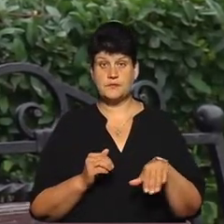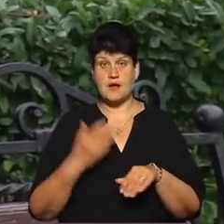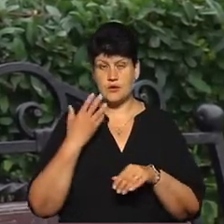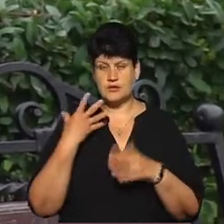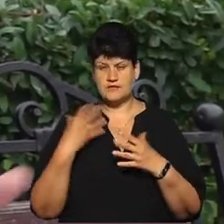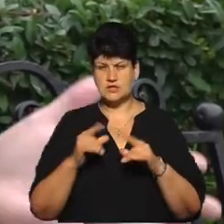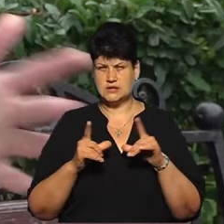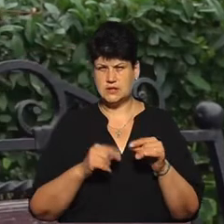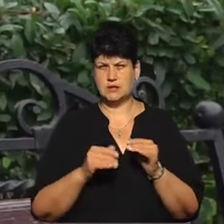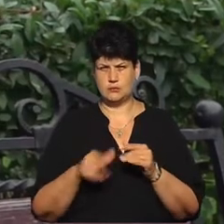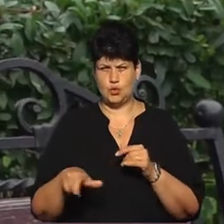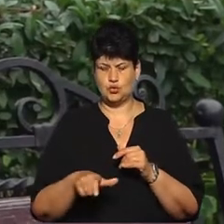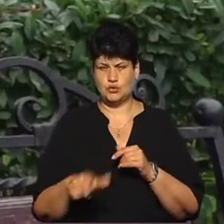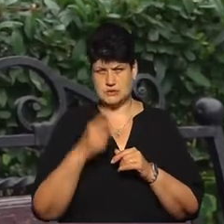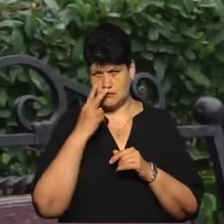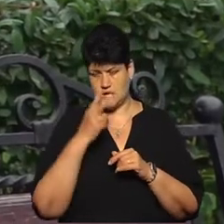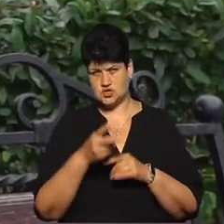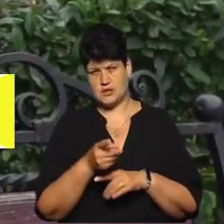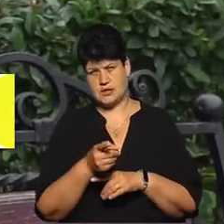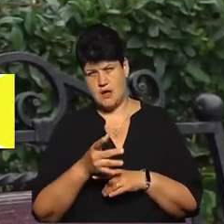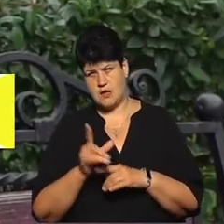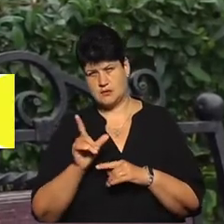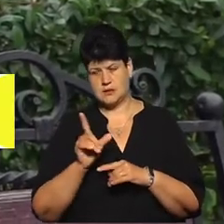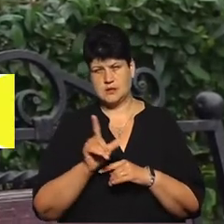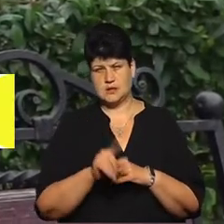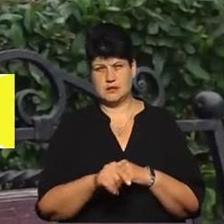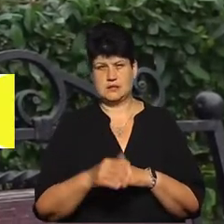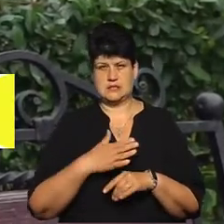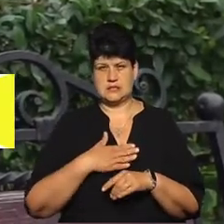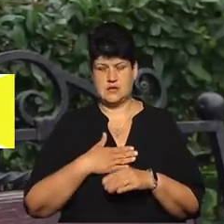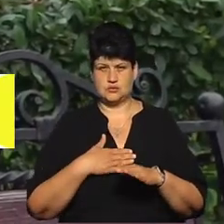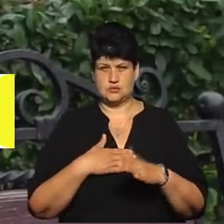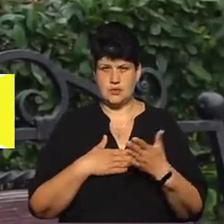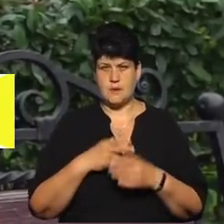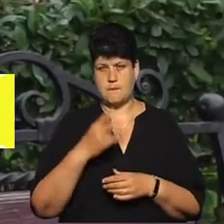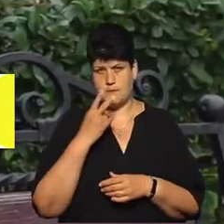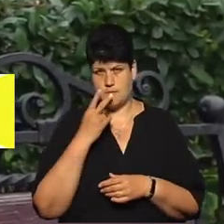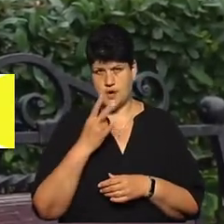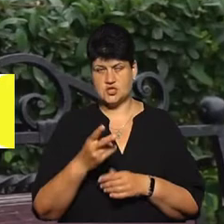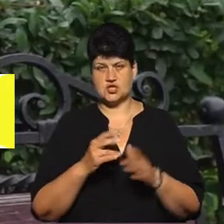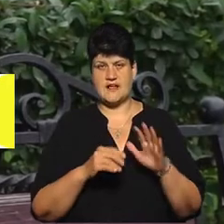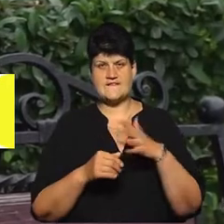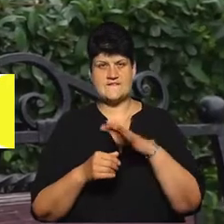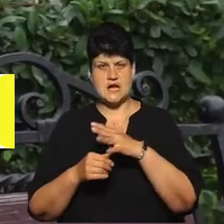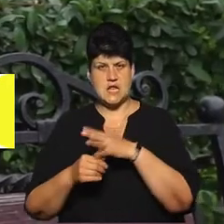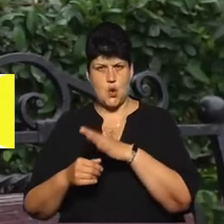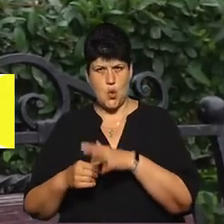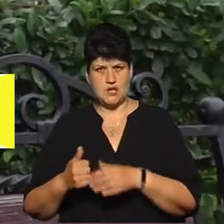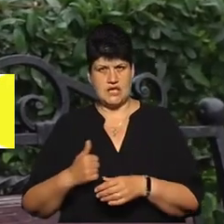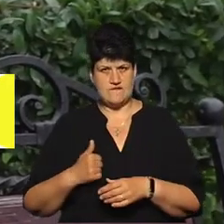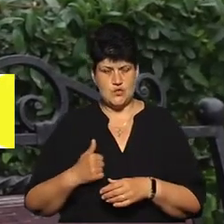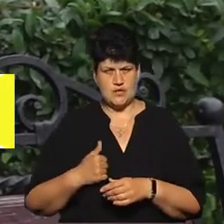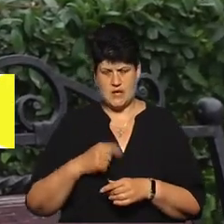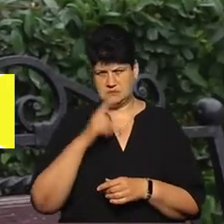їхали по дорозі, от бачила танки, які їхали нам на зустріч з нашого боку, бачила вертольоти воєнні, і я